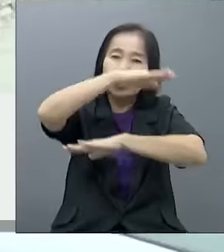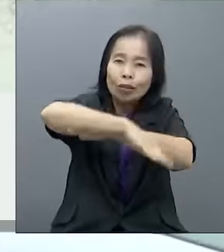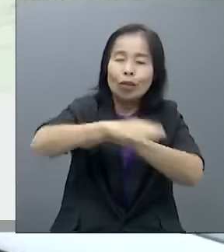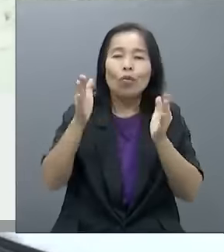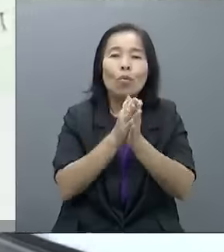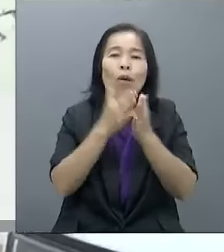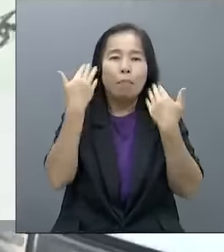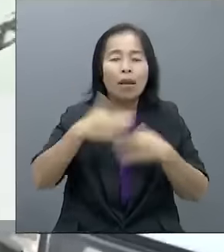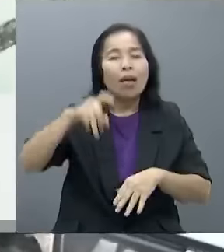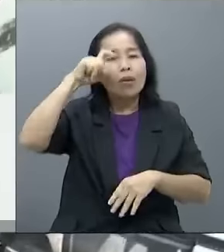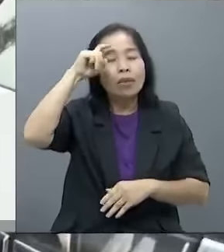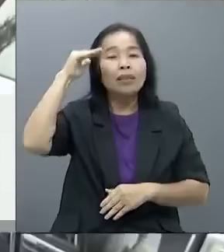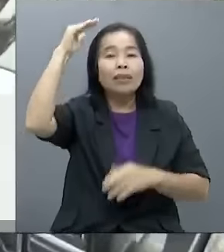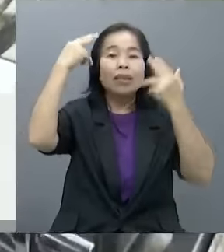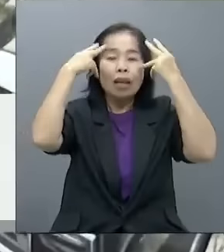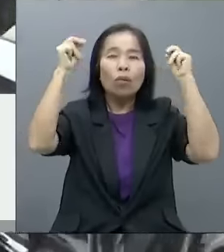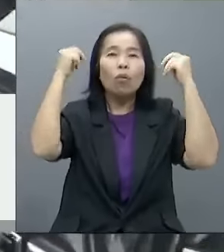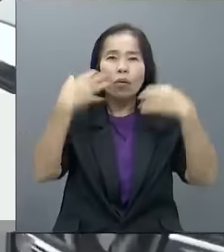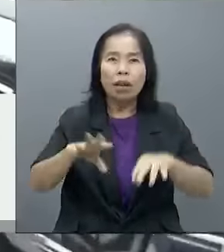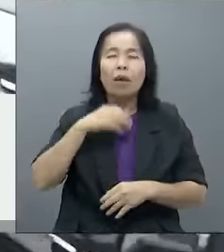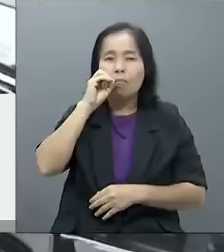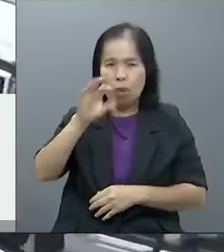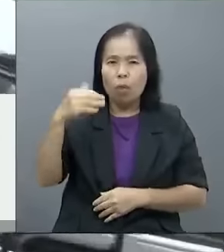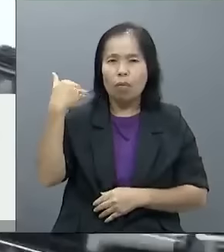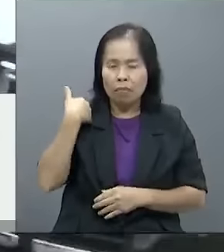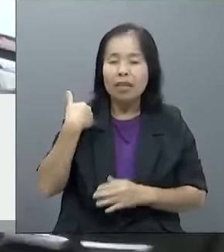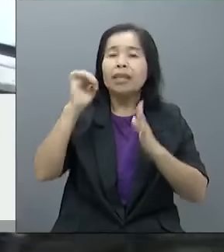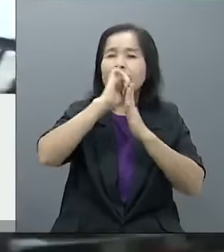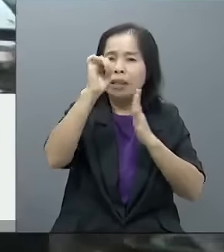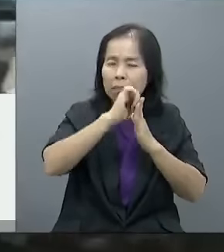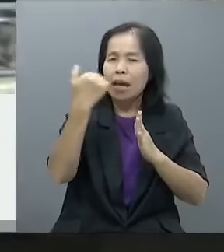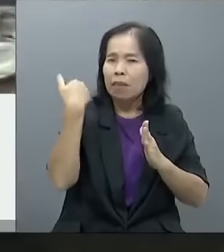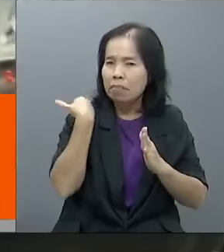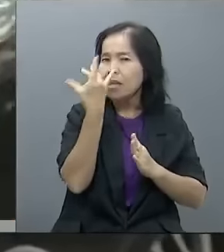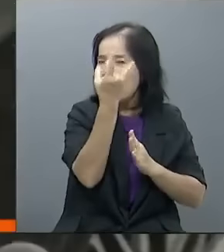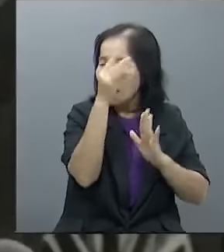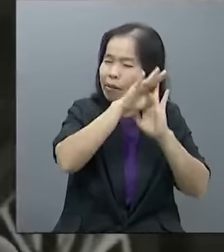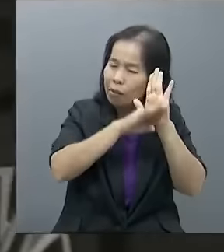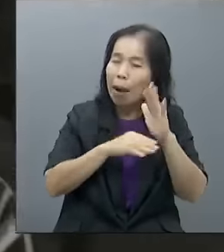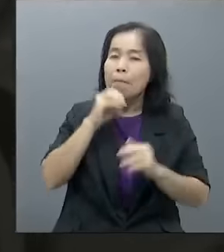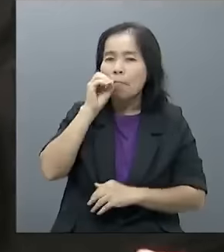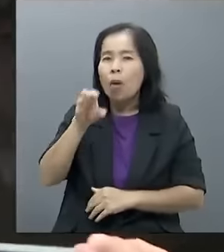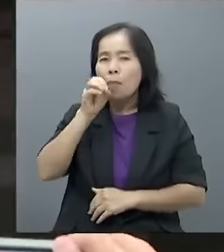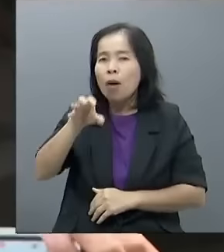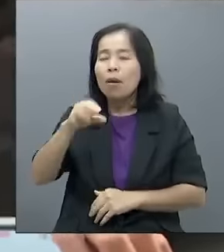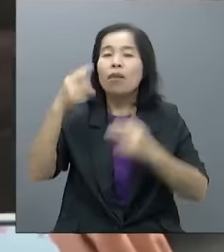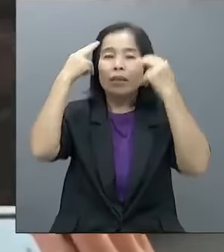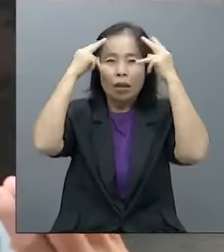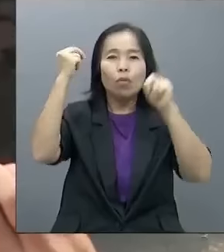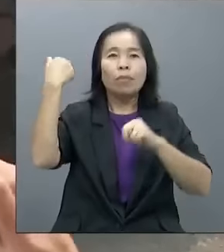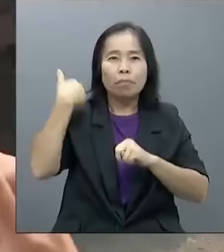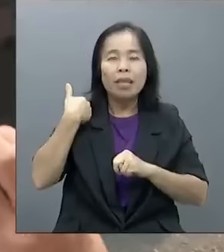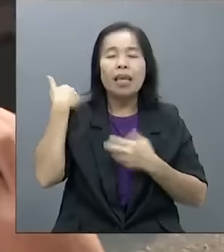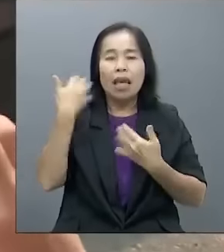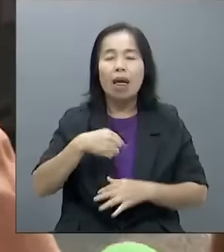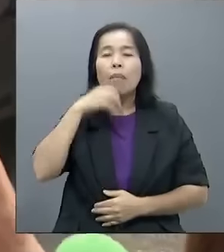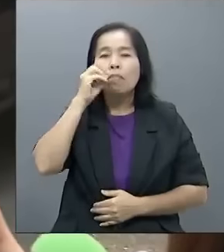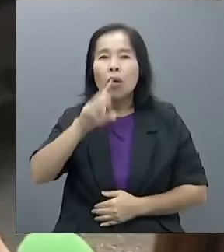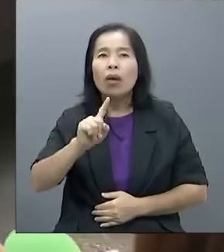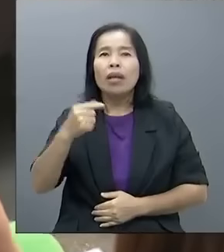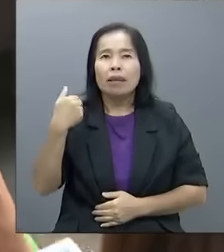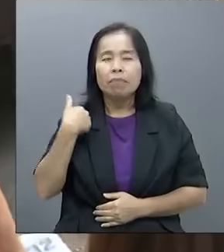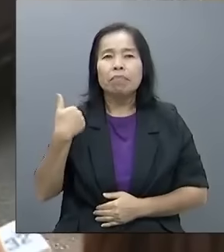านนี้ก็ยังบอกถึงภารกิจของนายกที่จังหวัดเชียงใหม่เรื่องของการติดตามปัญหาไฟป่าและฝุ่นก่อนที่จะชี้ว่าตารางง